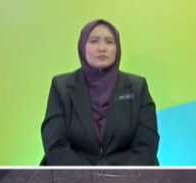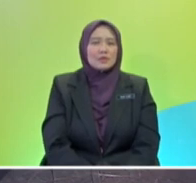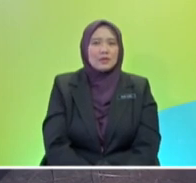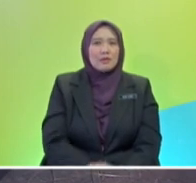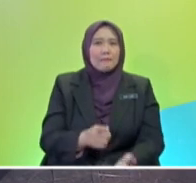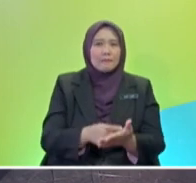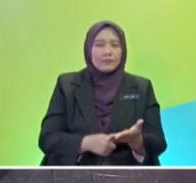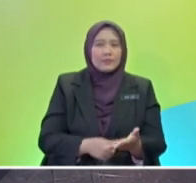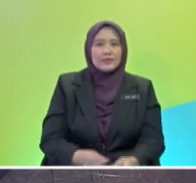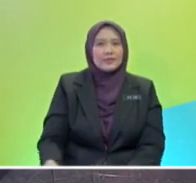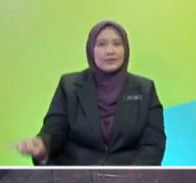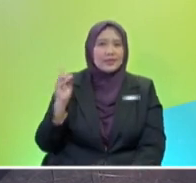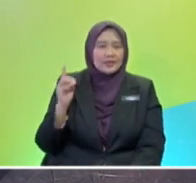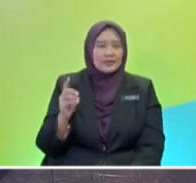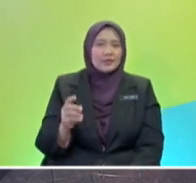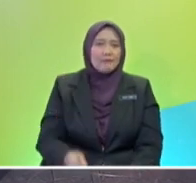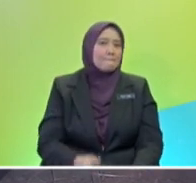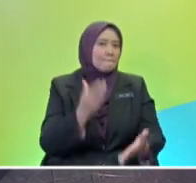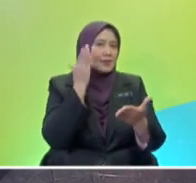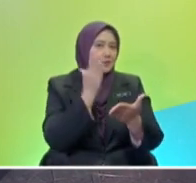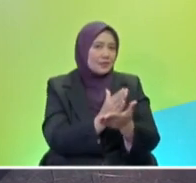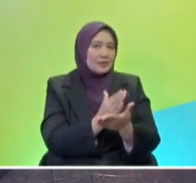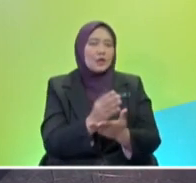menghentikan objek yang bergerak